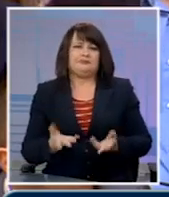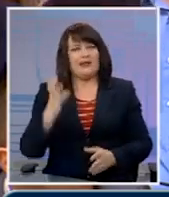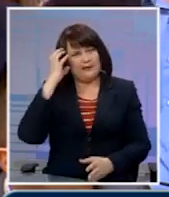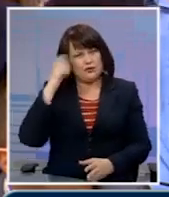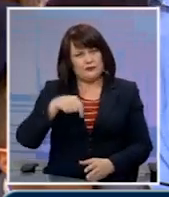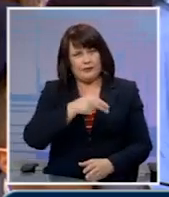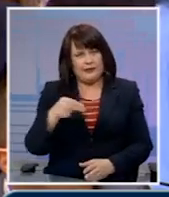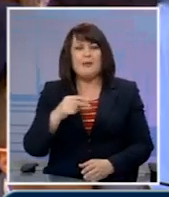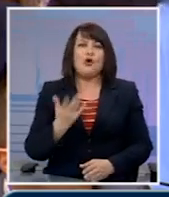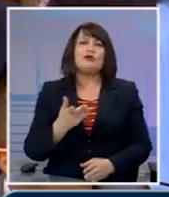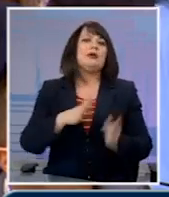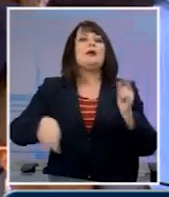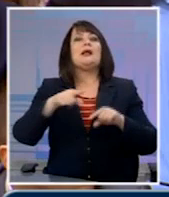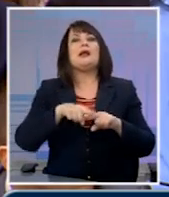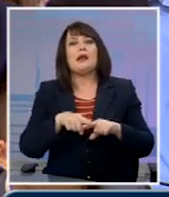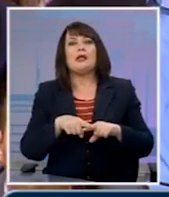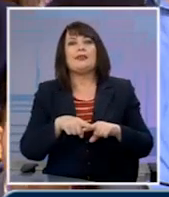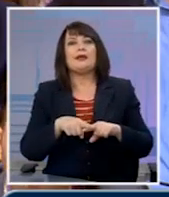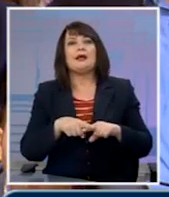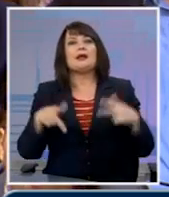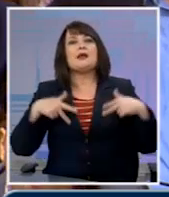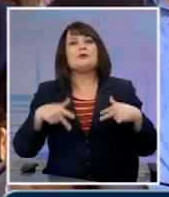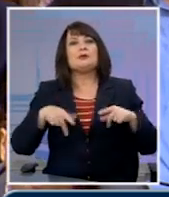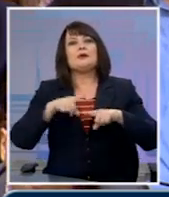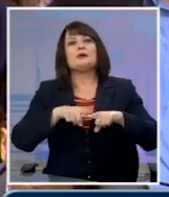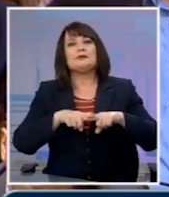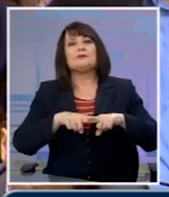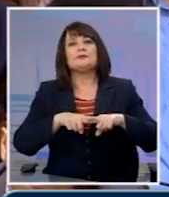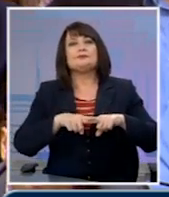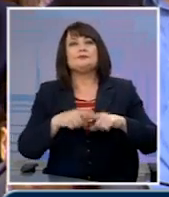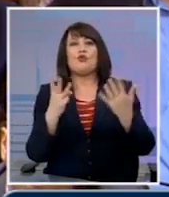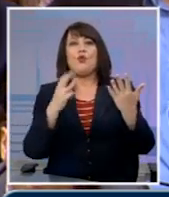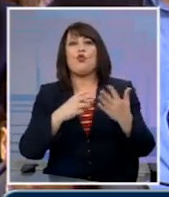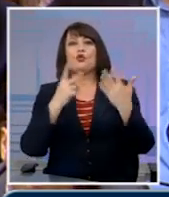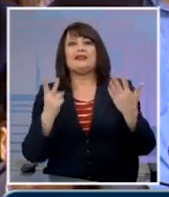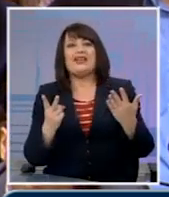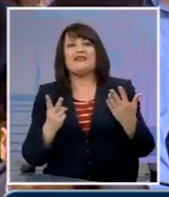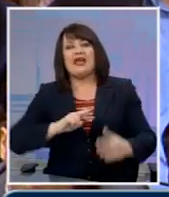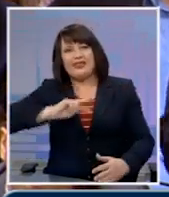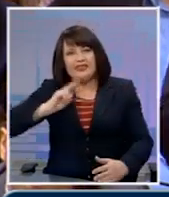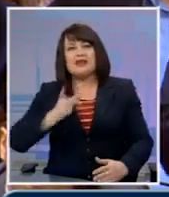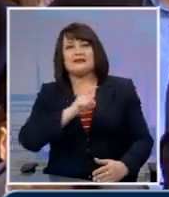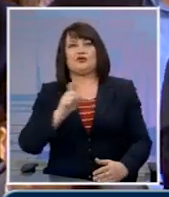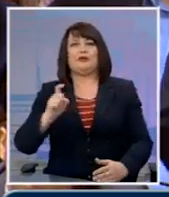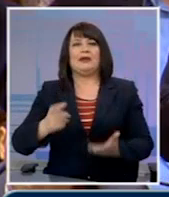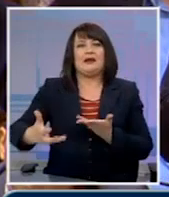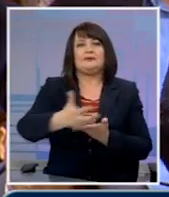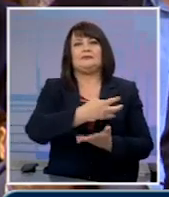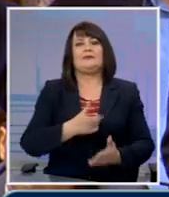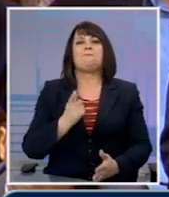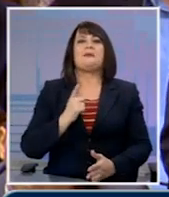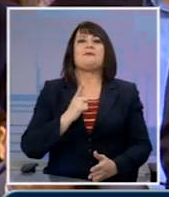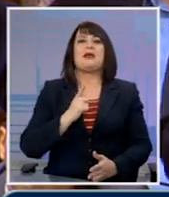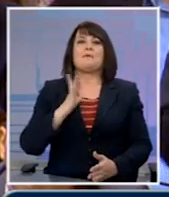του θέματος ότι η ελλάδα το κράτος το ελληνικό έχει 87 δις να εισπράξει από τους